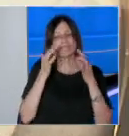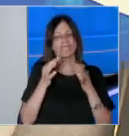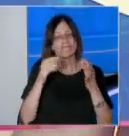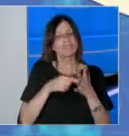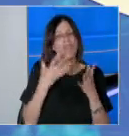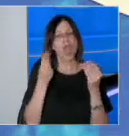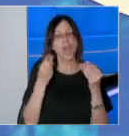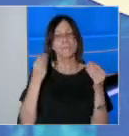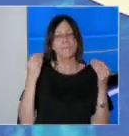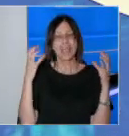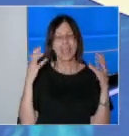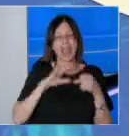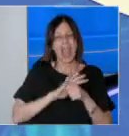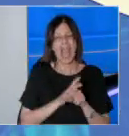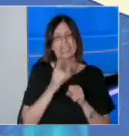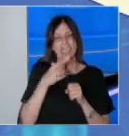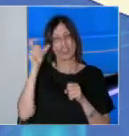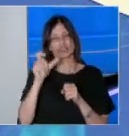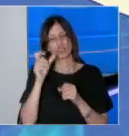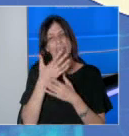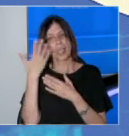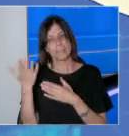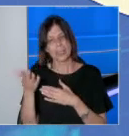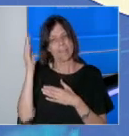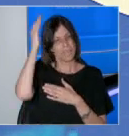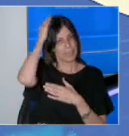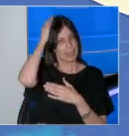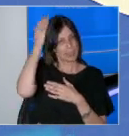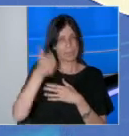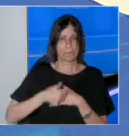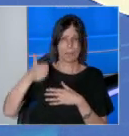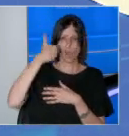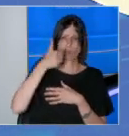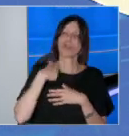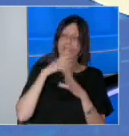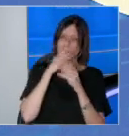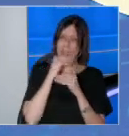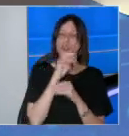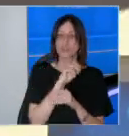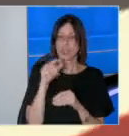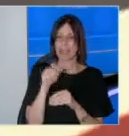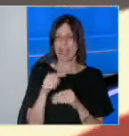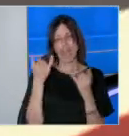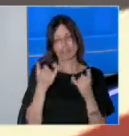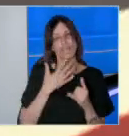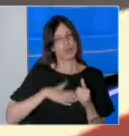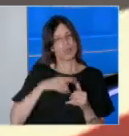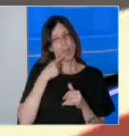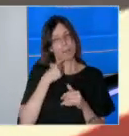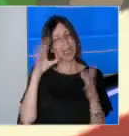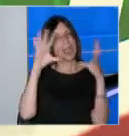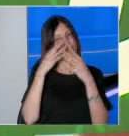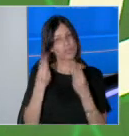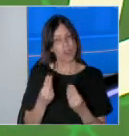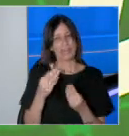לחץ מופעל על אנשי ימינה ונפתלי בנט בראשם. אנחנו כמובן נעסוק בעניינים האלה. עכשיו אנחנו רוצים לומר ערב